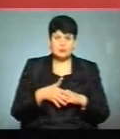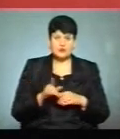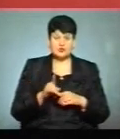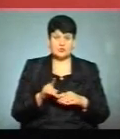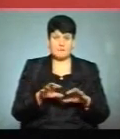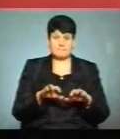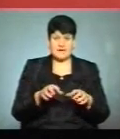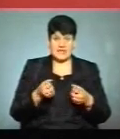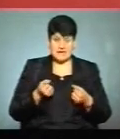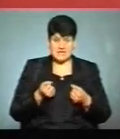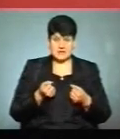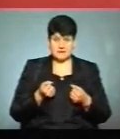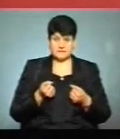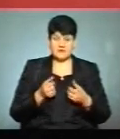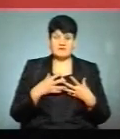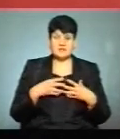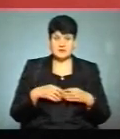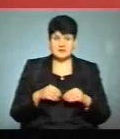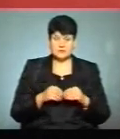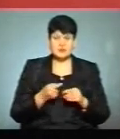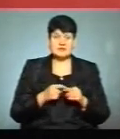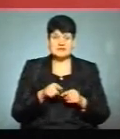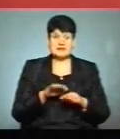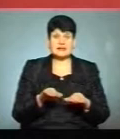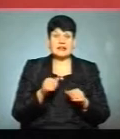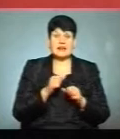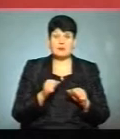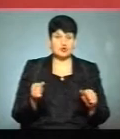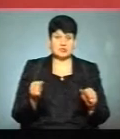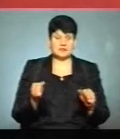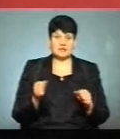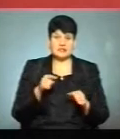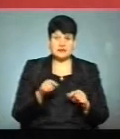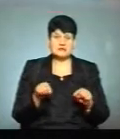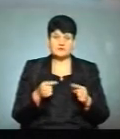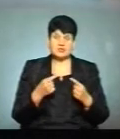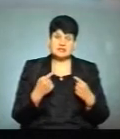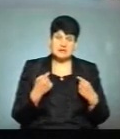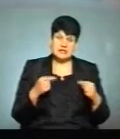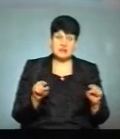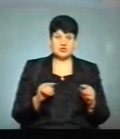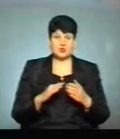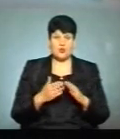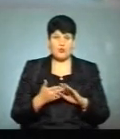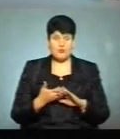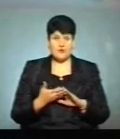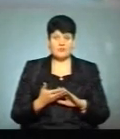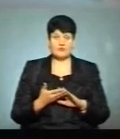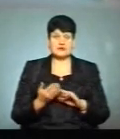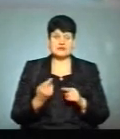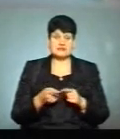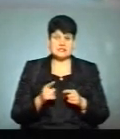або прийняття в сімейну групу таких дітей неможливо. І тоді для них створюються інші умови – це,